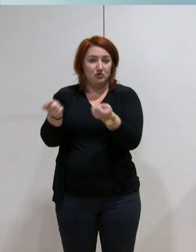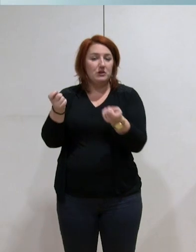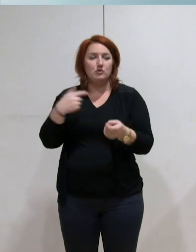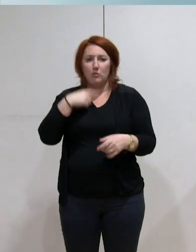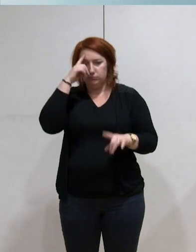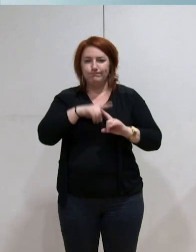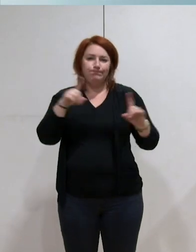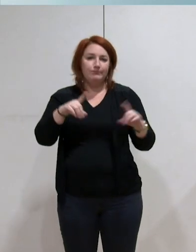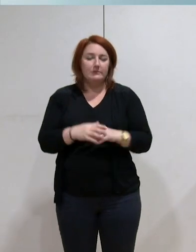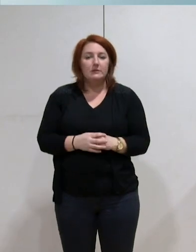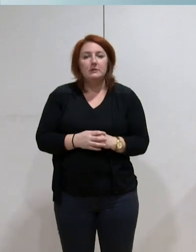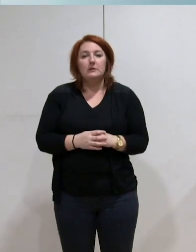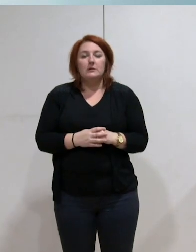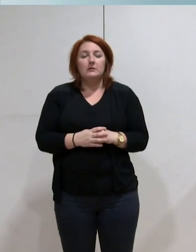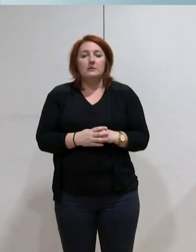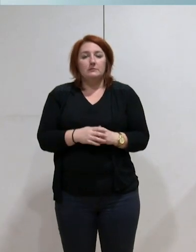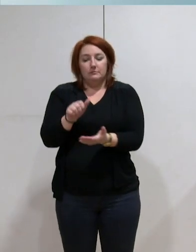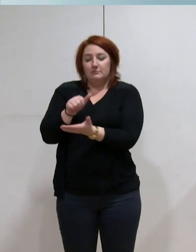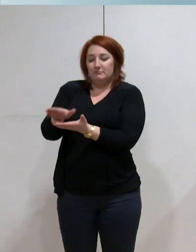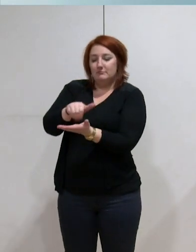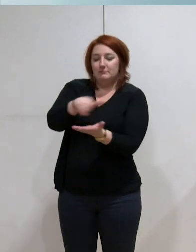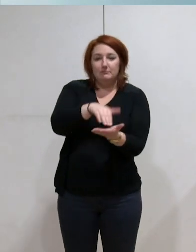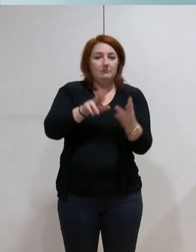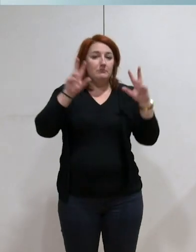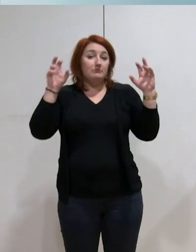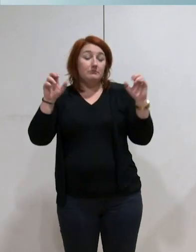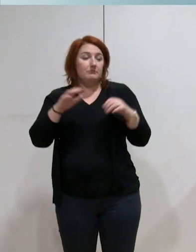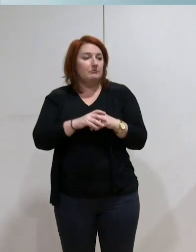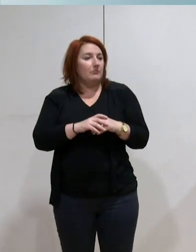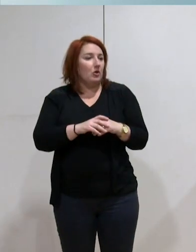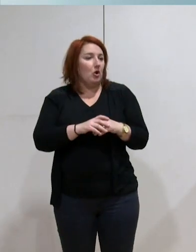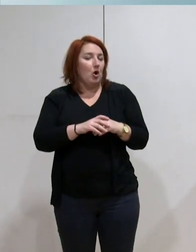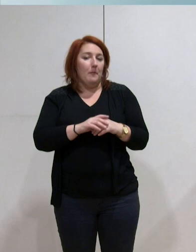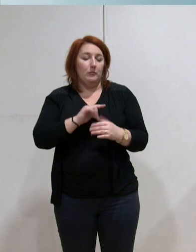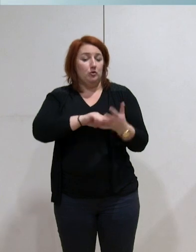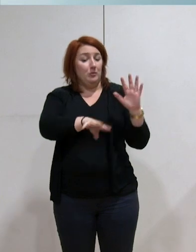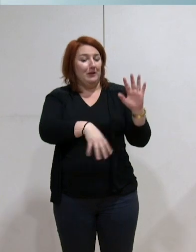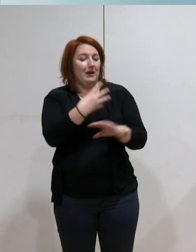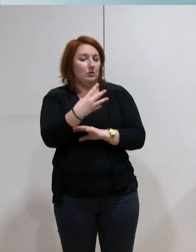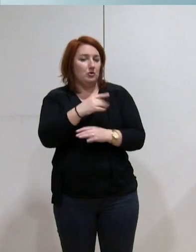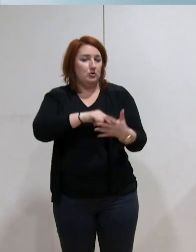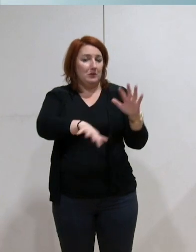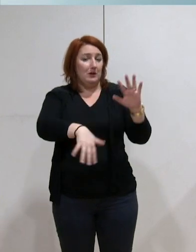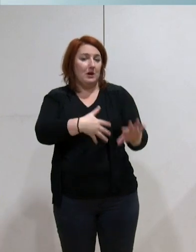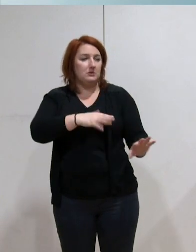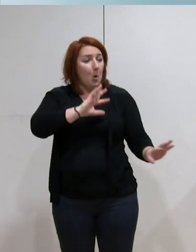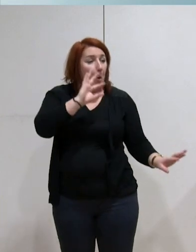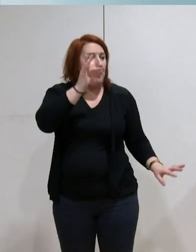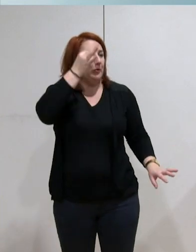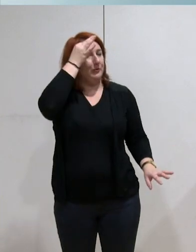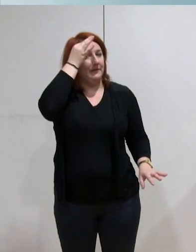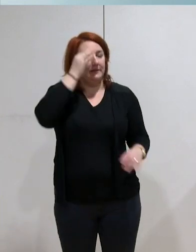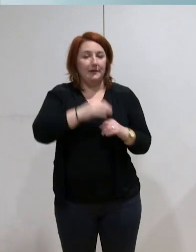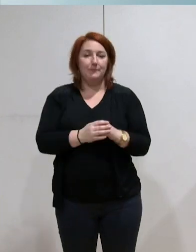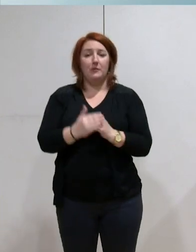cette vague de licenciement qu'on va qualifier d'opportunité durant l'année 2014 et 2015 après le plan